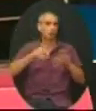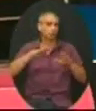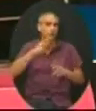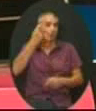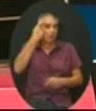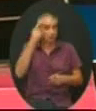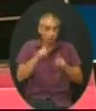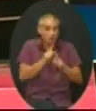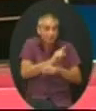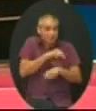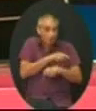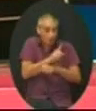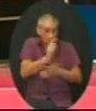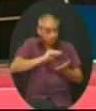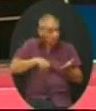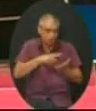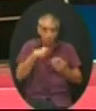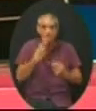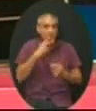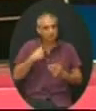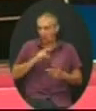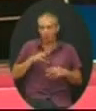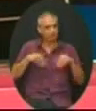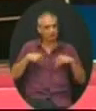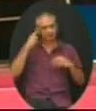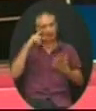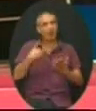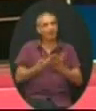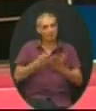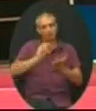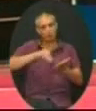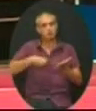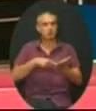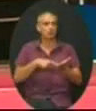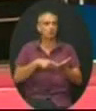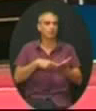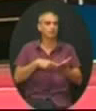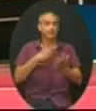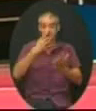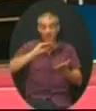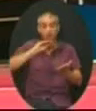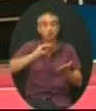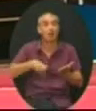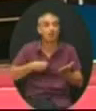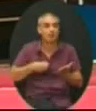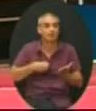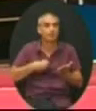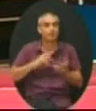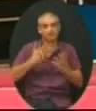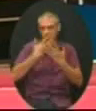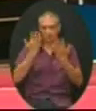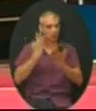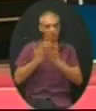באותו זמן שהוא חתם, הוא גם נתן הצהרה, שהוא לא מסכים לחוות הדעת, אבל הוא יחתום עליה. ברגע שהוא חתם עליה, אז